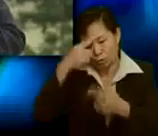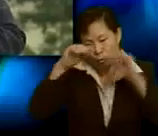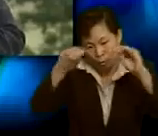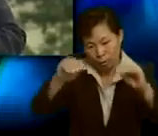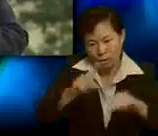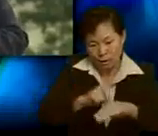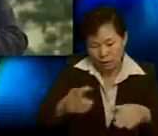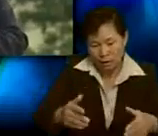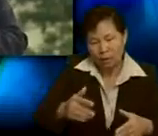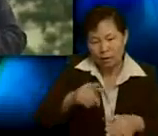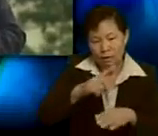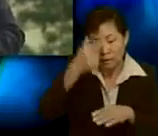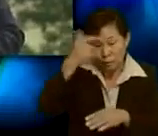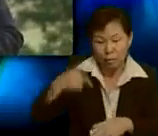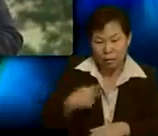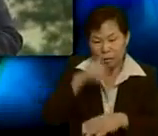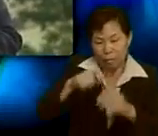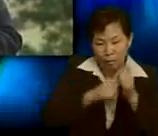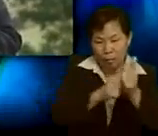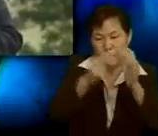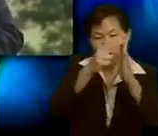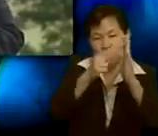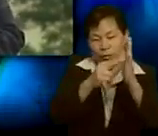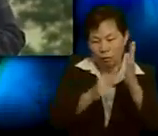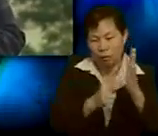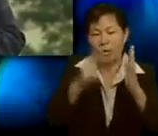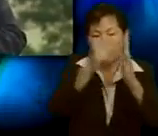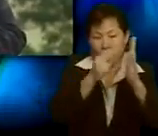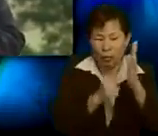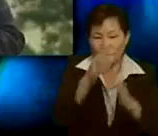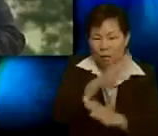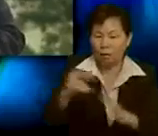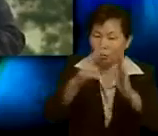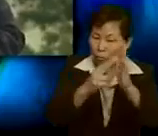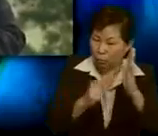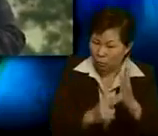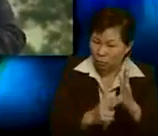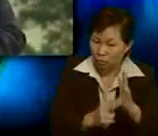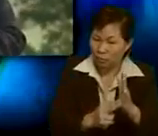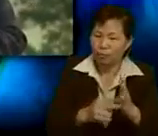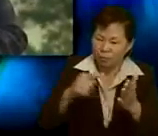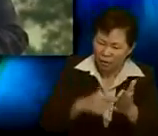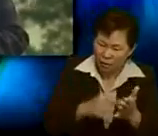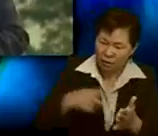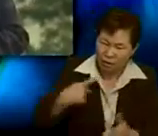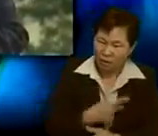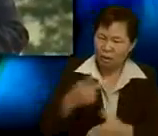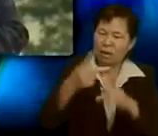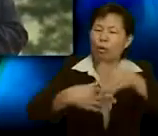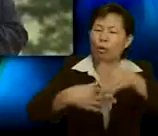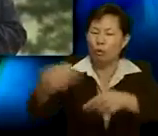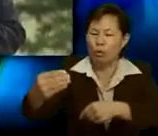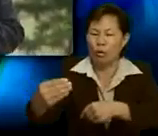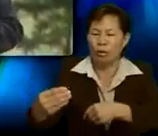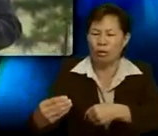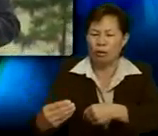mendidik. Jadi inilah sebabnya kita perlu patuh kepada peraturan. Peraturan dan juga undang-undang. Bukan setakat itu saja. Kadang-kadang bila kita pergi ke luar sana, di